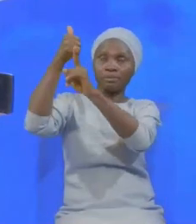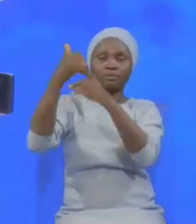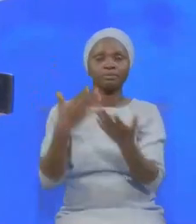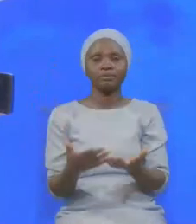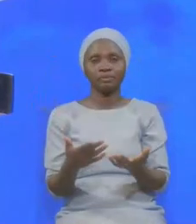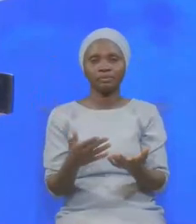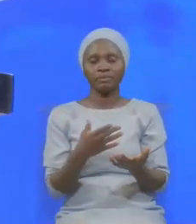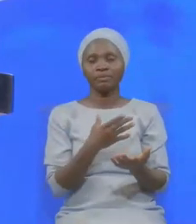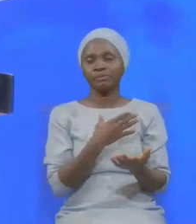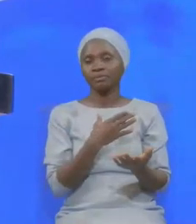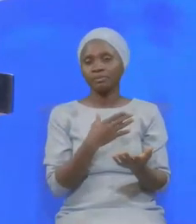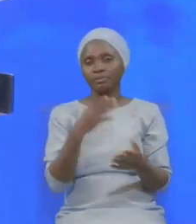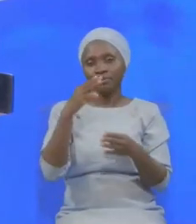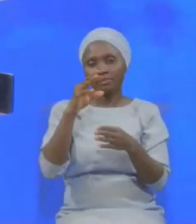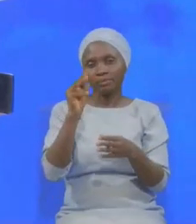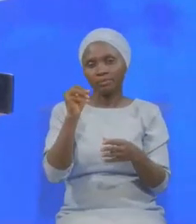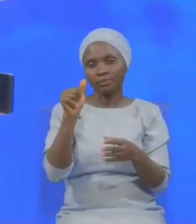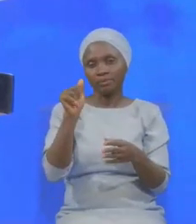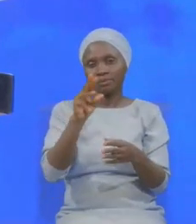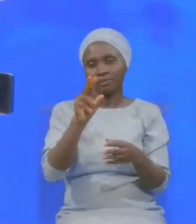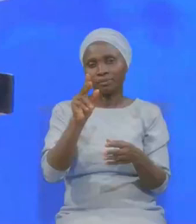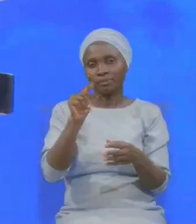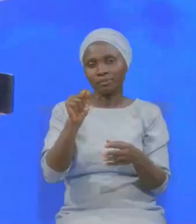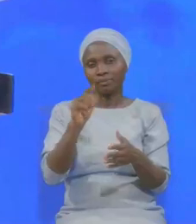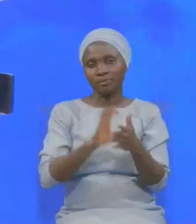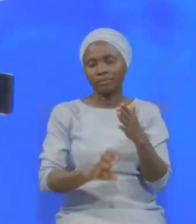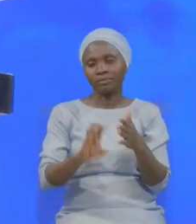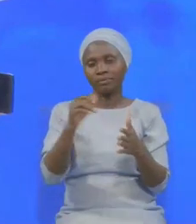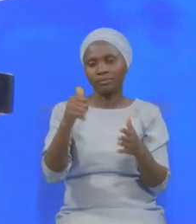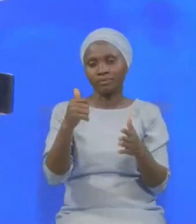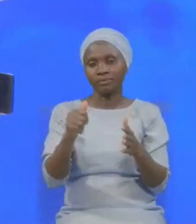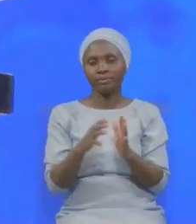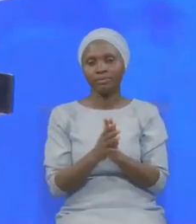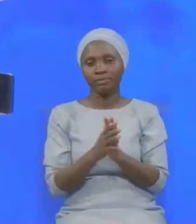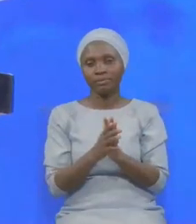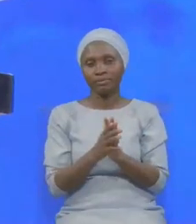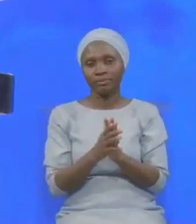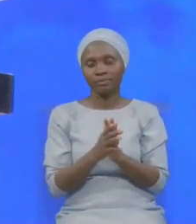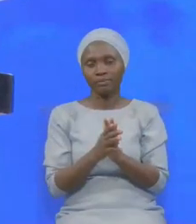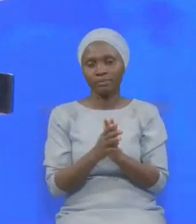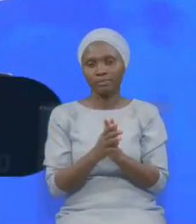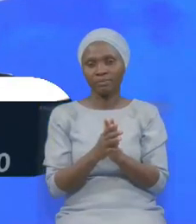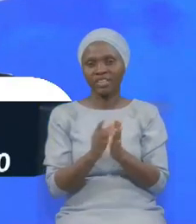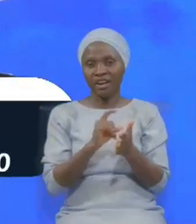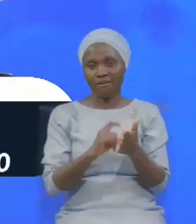Matthieu au chapitre 10. Matthieu chapitre 10, verset 1.